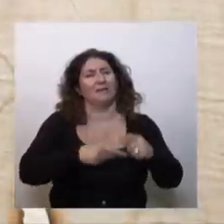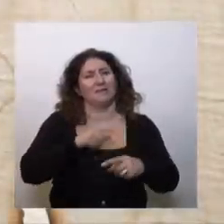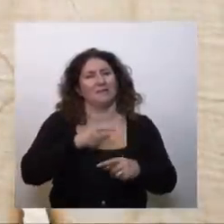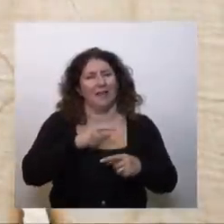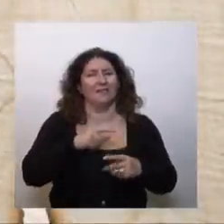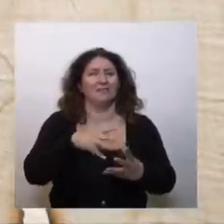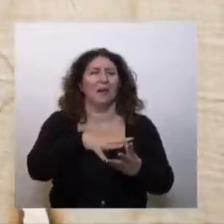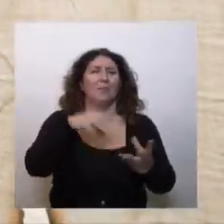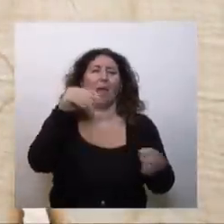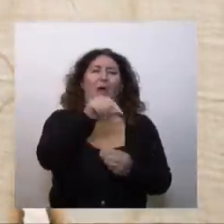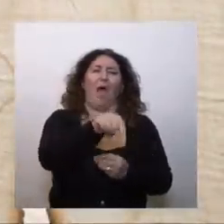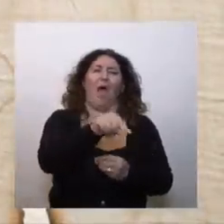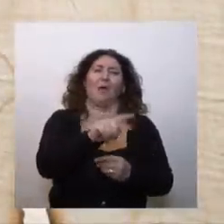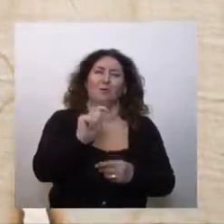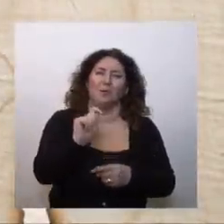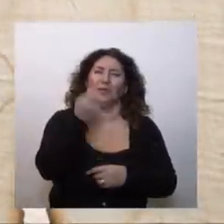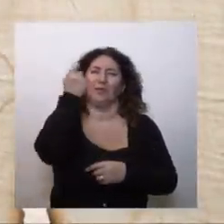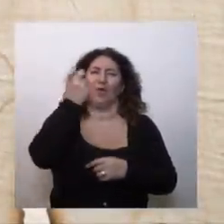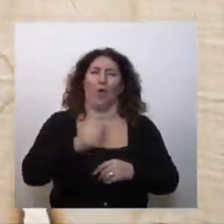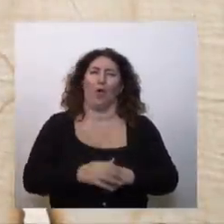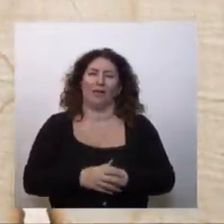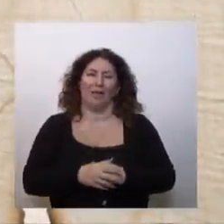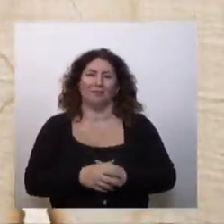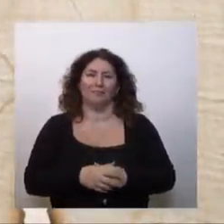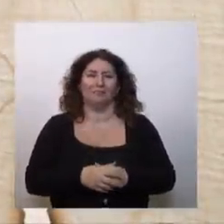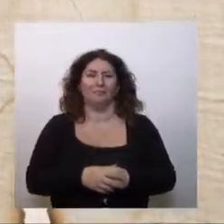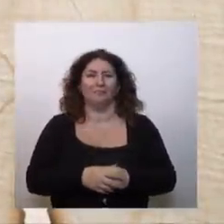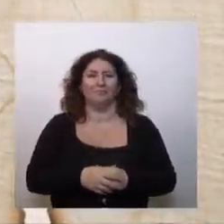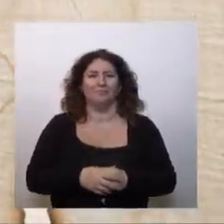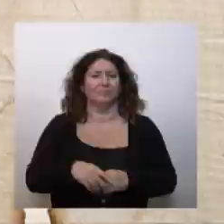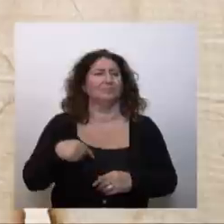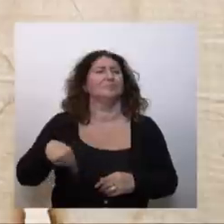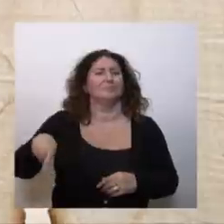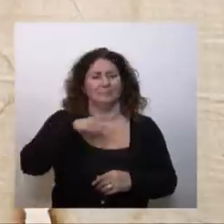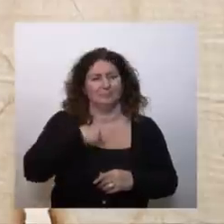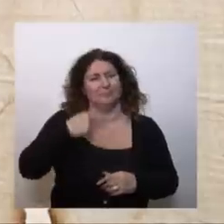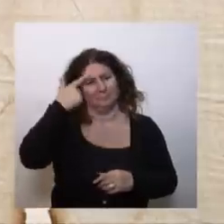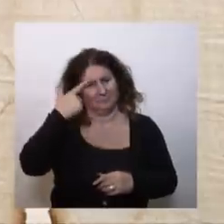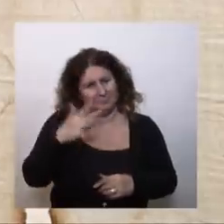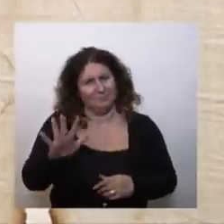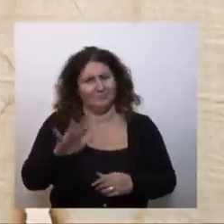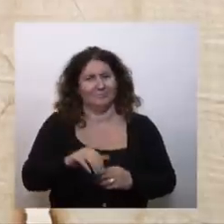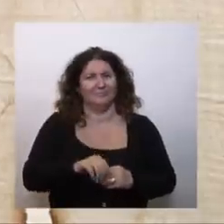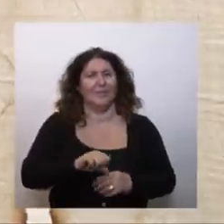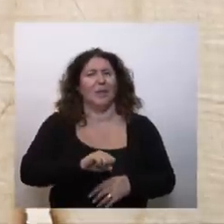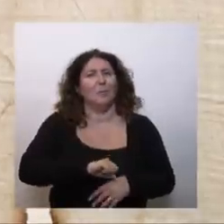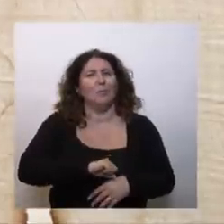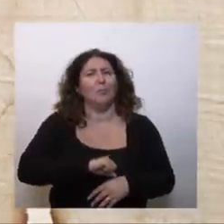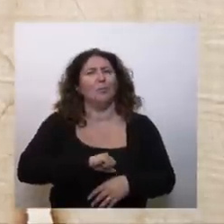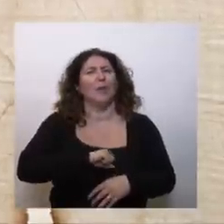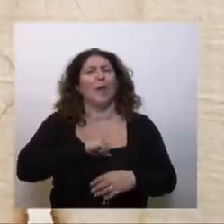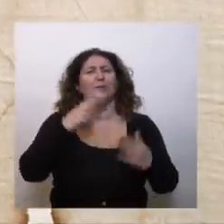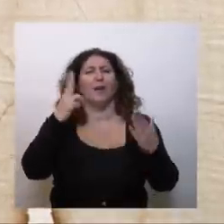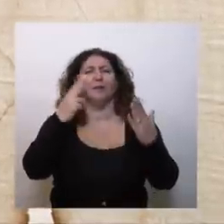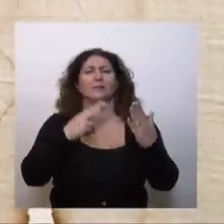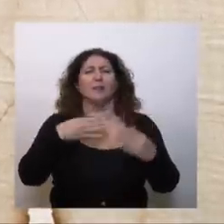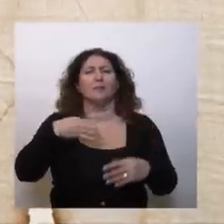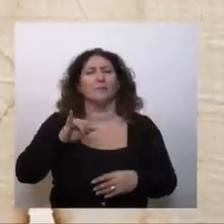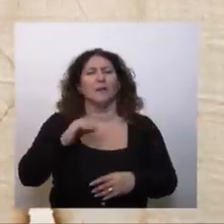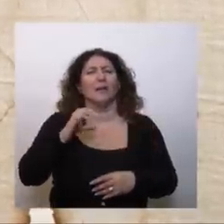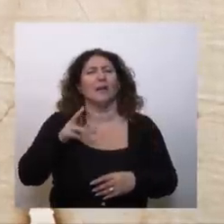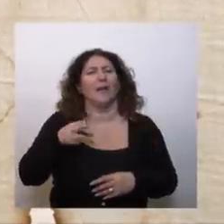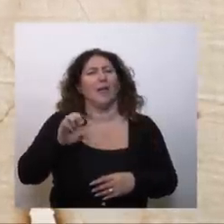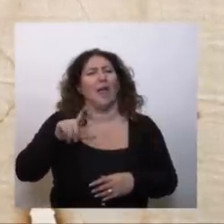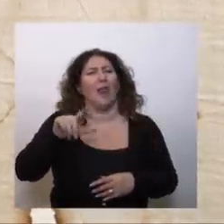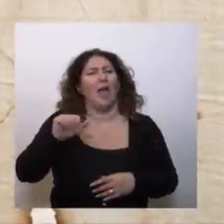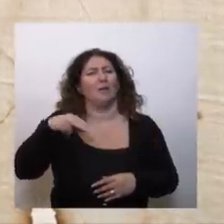pasquale. Tutti conosciamo il capolavoro della Pietà di Michelangelo, che ci mostra